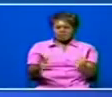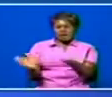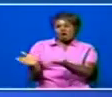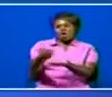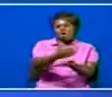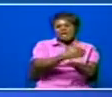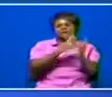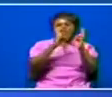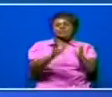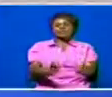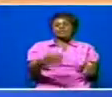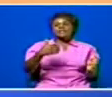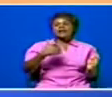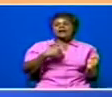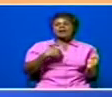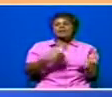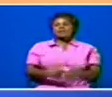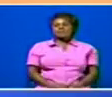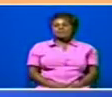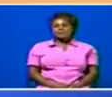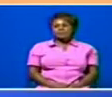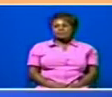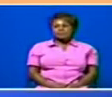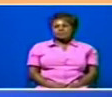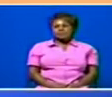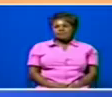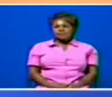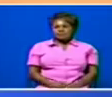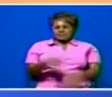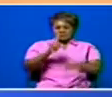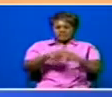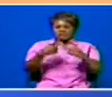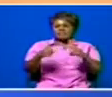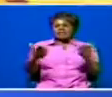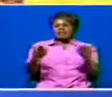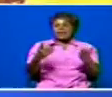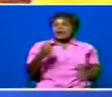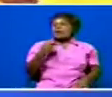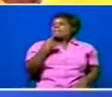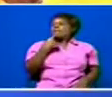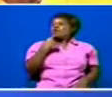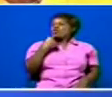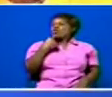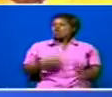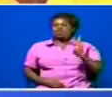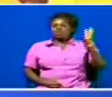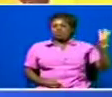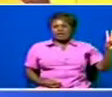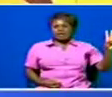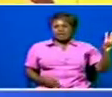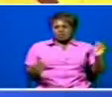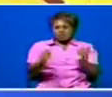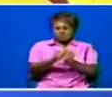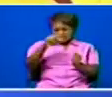mkusanyiko wa taarifa hizo. Kujaribu kuwaita hii watu wa tukingwa nanga katika kaunti ya Pokot Magharibi wakiongozwa na Gavana